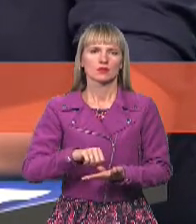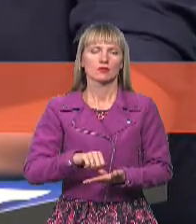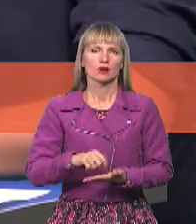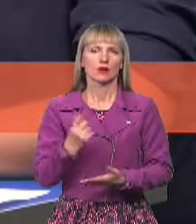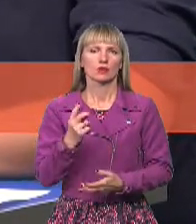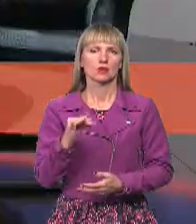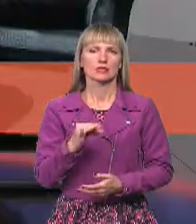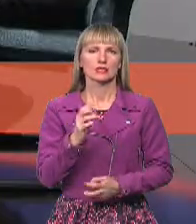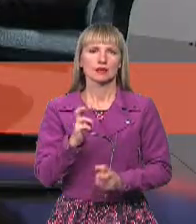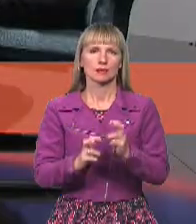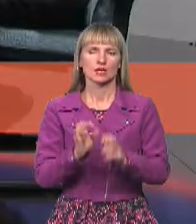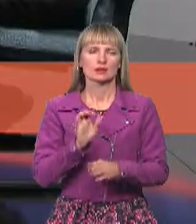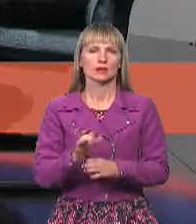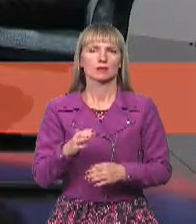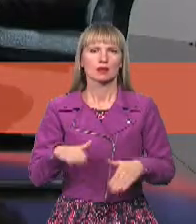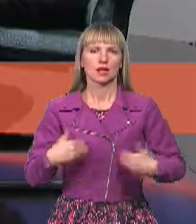компаній-виробників. Пропоную послухати.